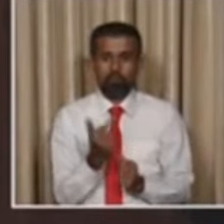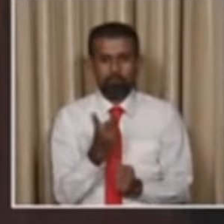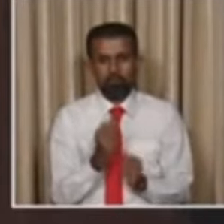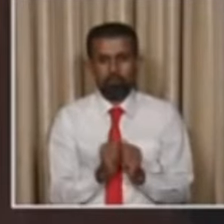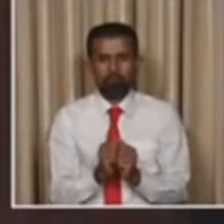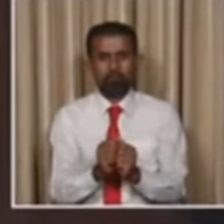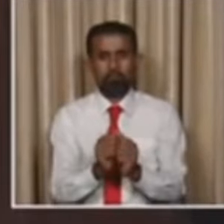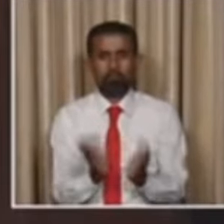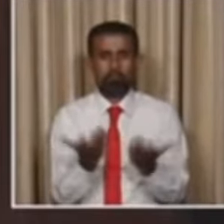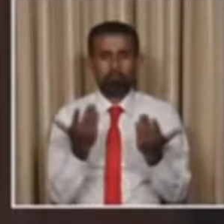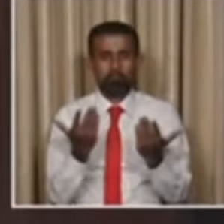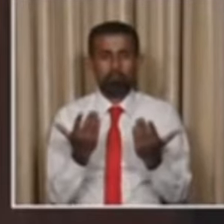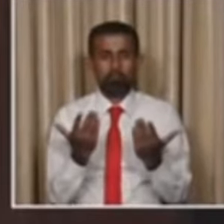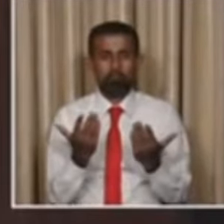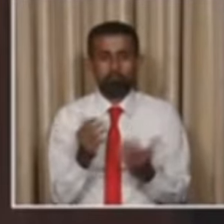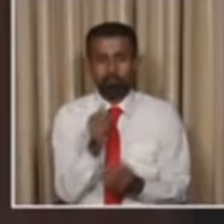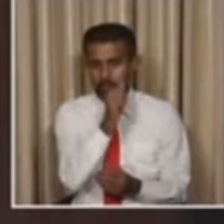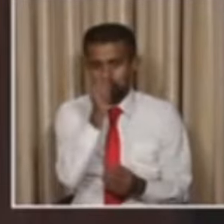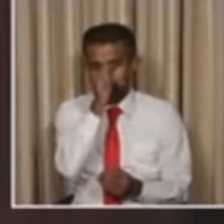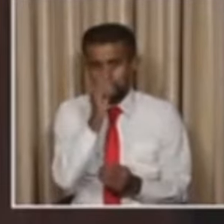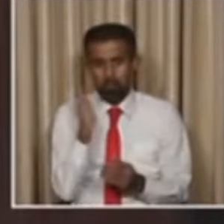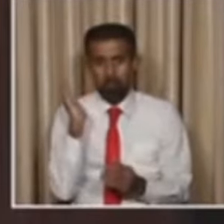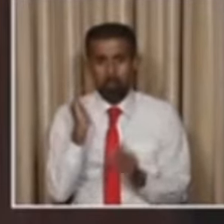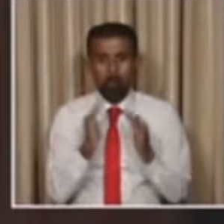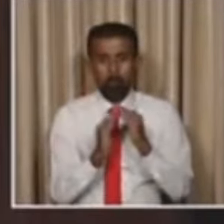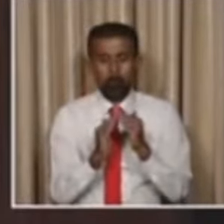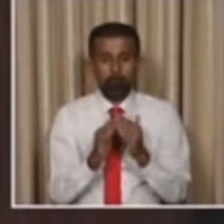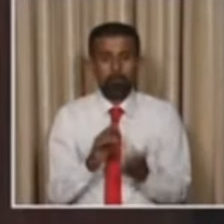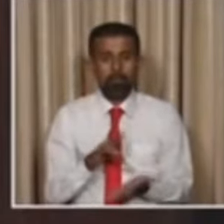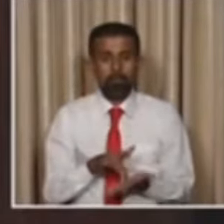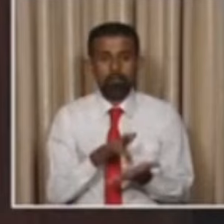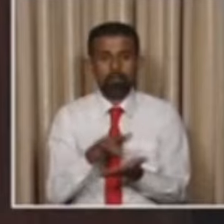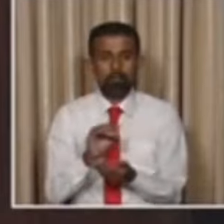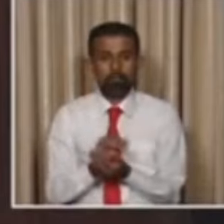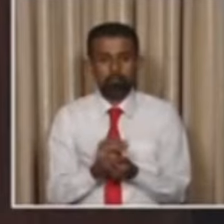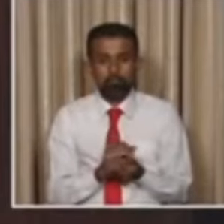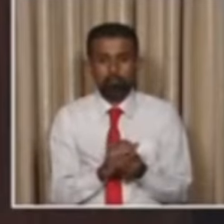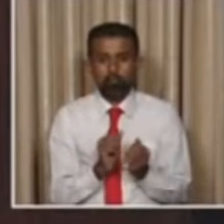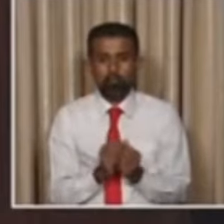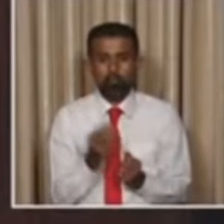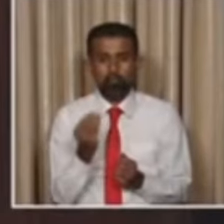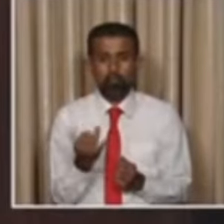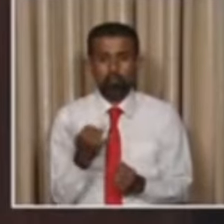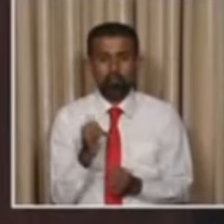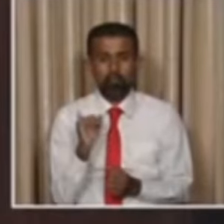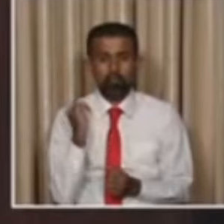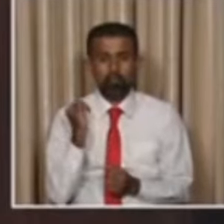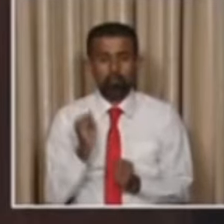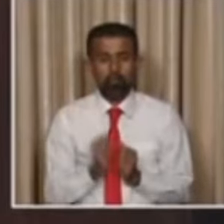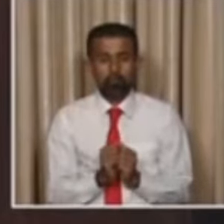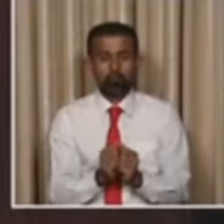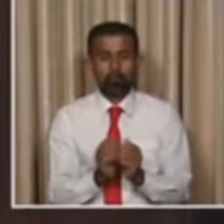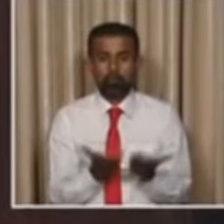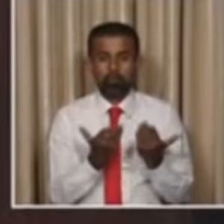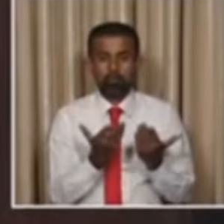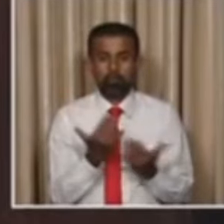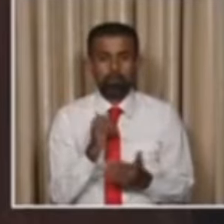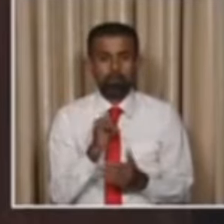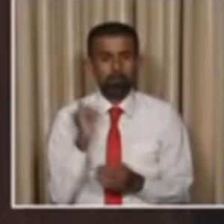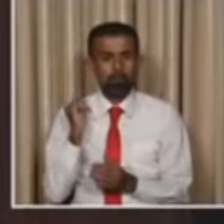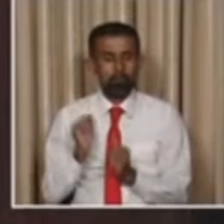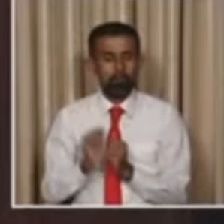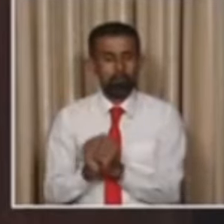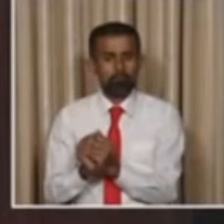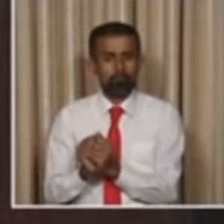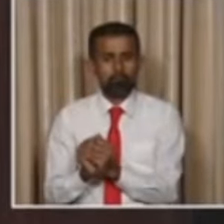එතුමාලා වෙනුවෙන් මේ ක්‍රිස්තියානි පල්ලි වලට විවිධ සේවා තැන් වලට ආරක්ෂා පිළිබඳ කටයුතු කළා. ඒකට සමහර නිලධාරින් ක්‍රියාත්මක වෙන්නයි සමහර නිලධාරින්